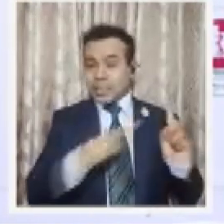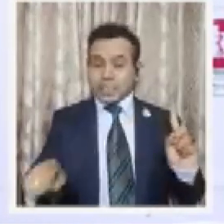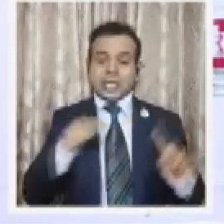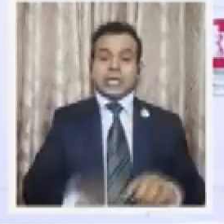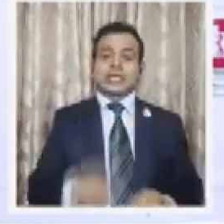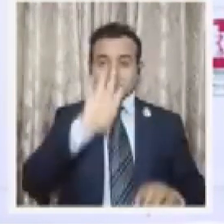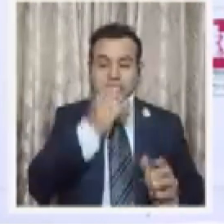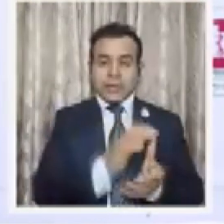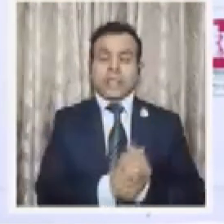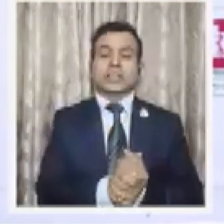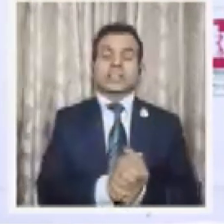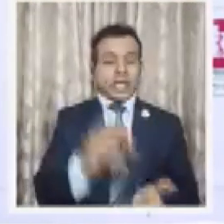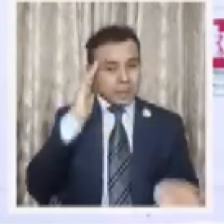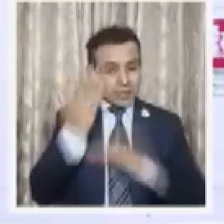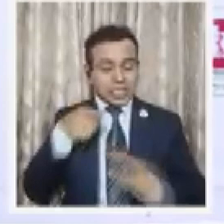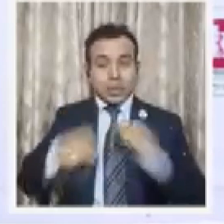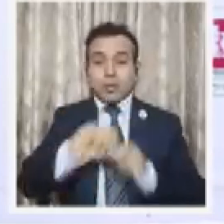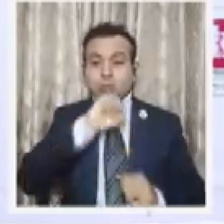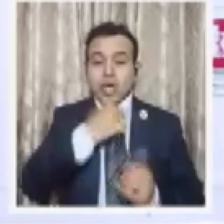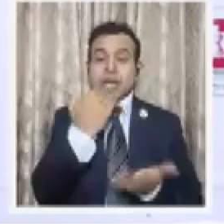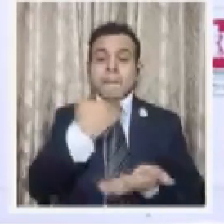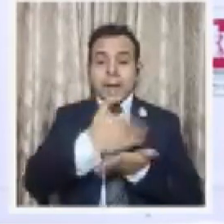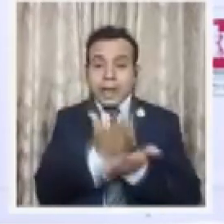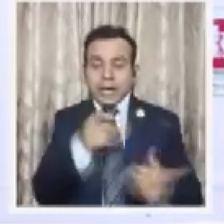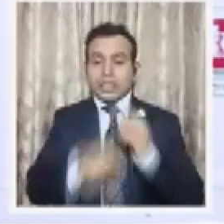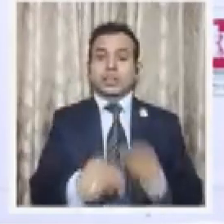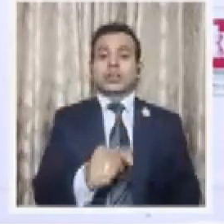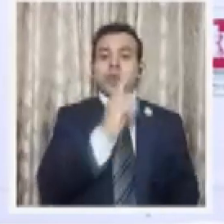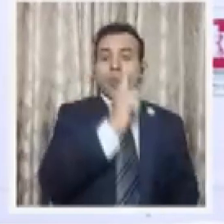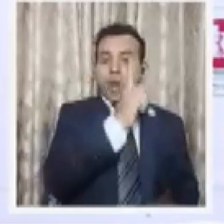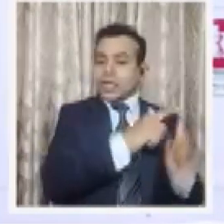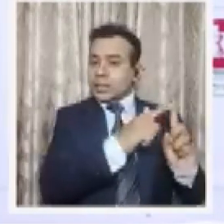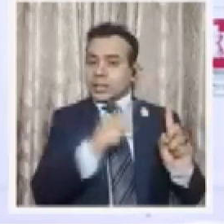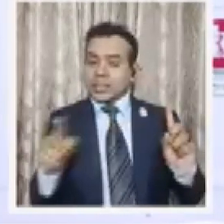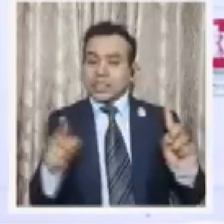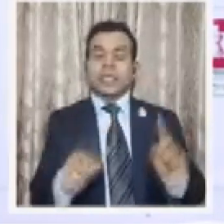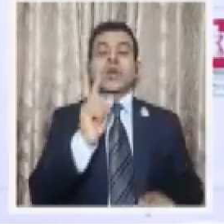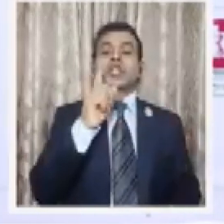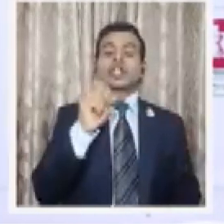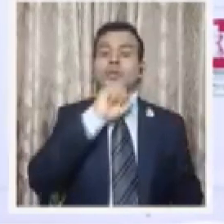81 থেকে 90 বছরের 4 জন। এ পর্যন্ত বয়স বিভাজনে মৃত ব্যক্তির সংখ্যা